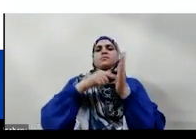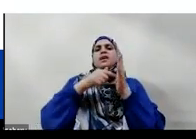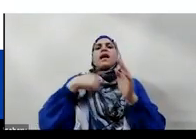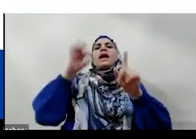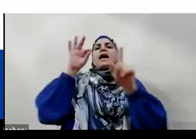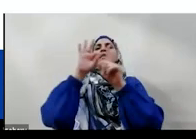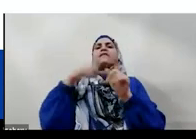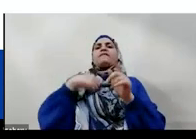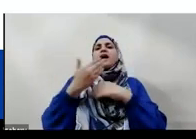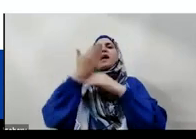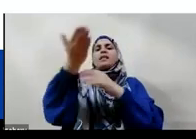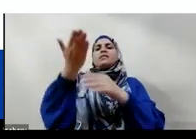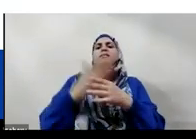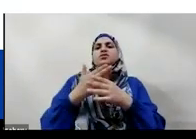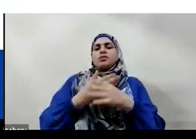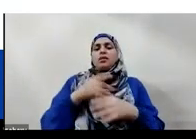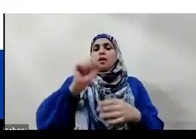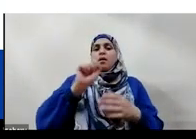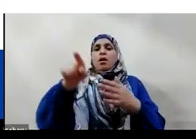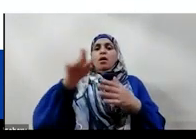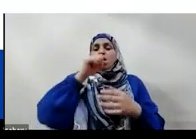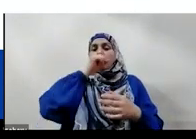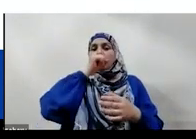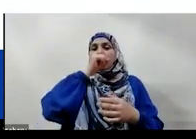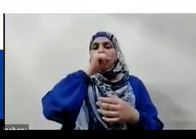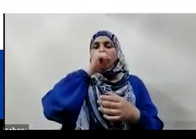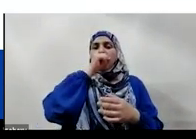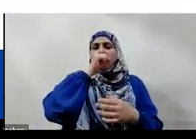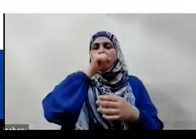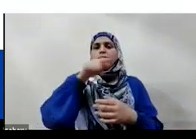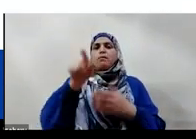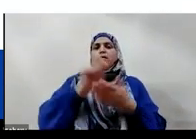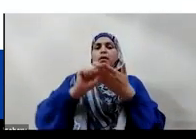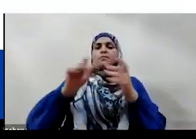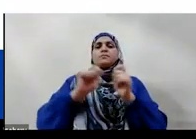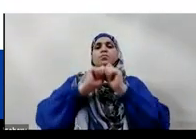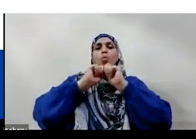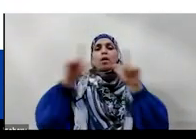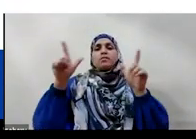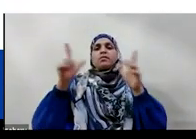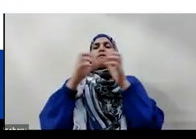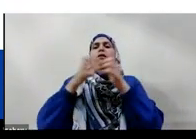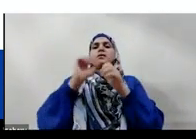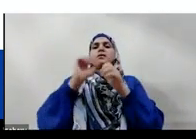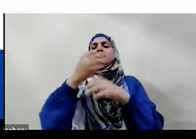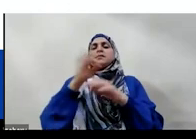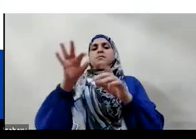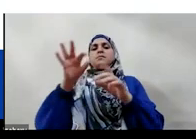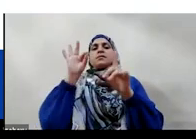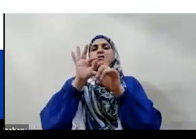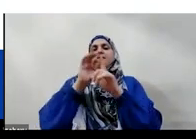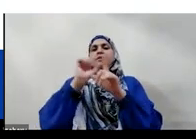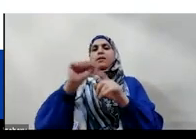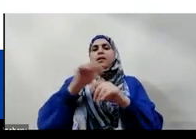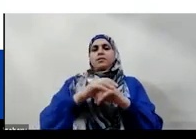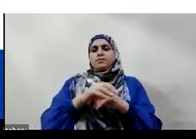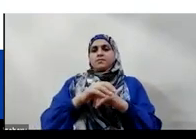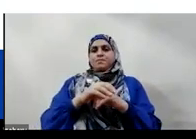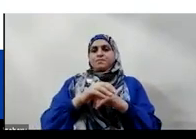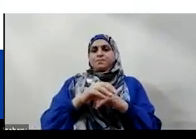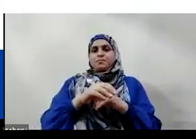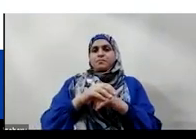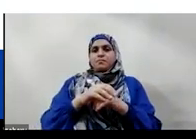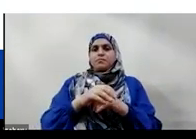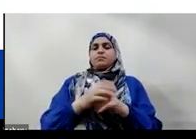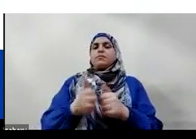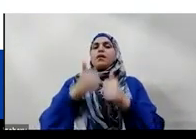المنحة. فهو في الستادي ريسيرش اوبجكتيف بيقول لي write a clear and detailed description of your study research objectives، كن